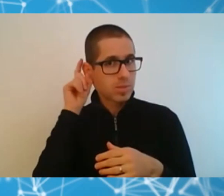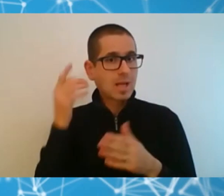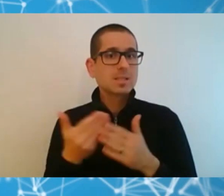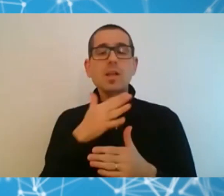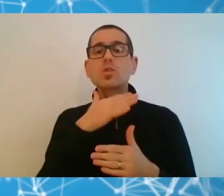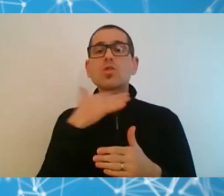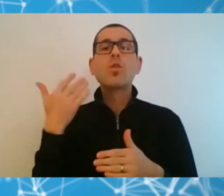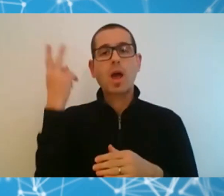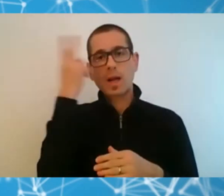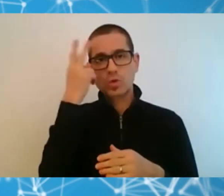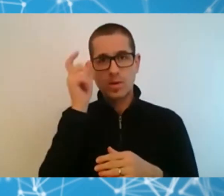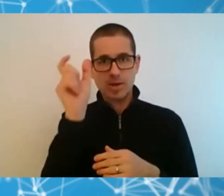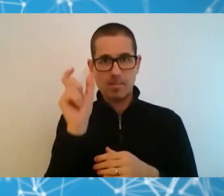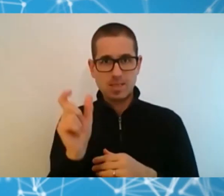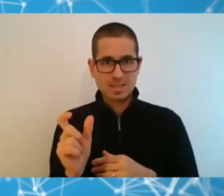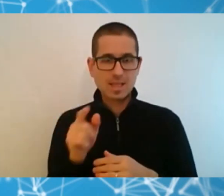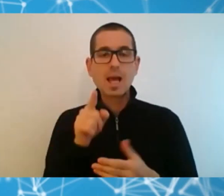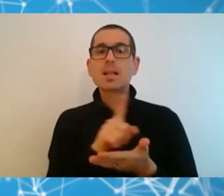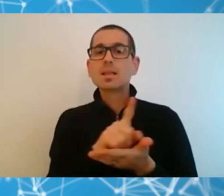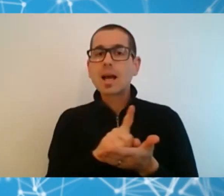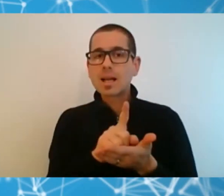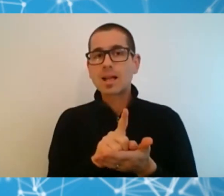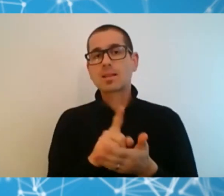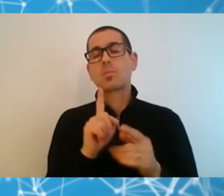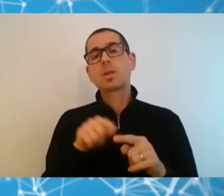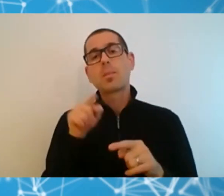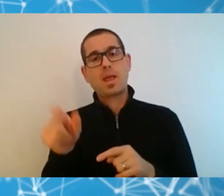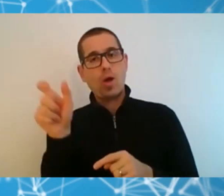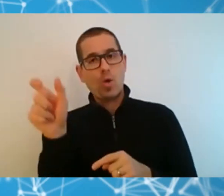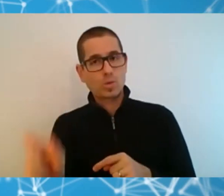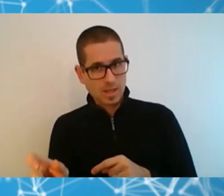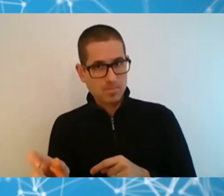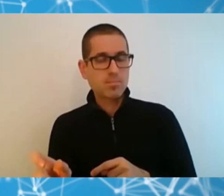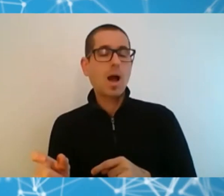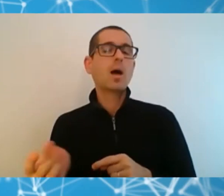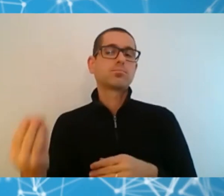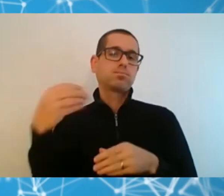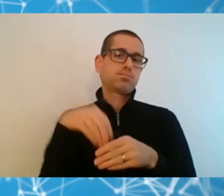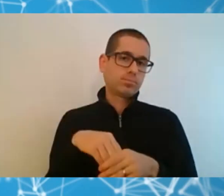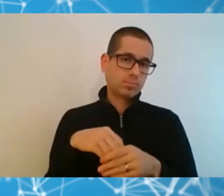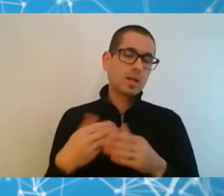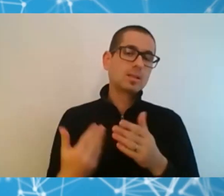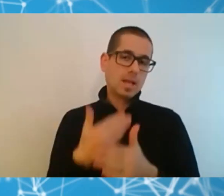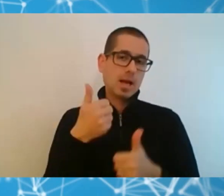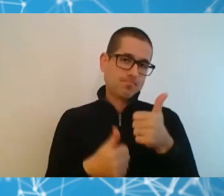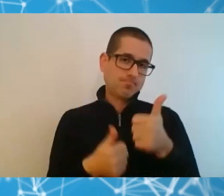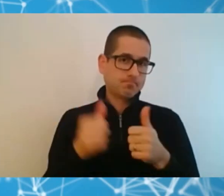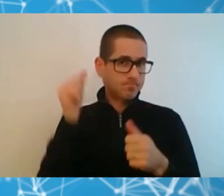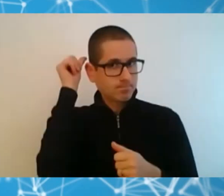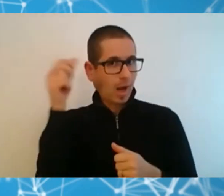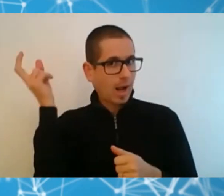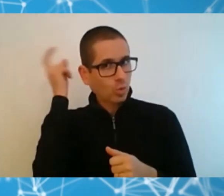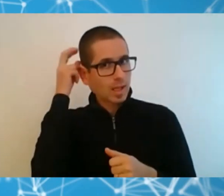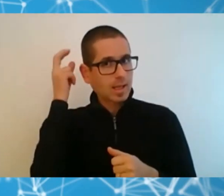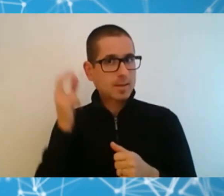razumevanje besed, takrat postane tak bolnik kandidat za polžkov vsadek. Kako